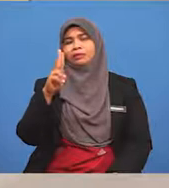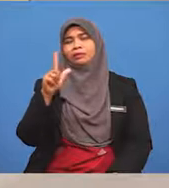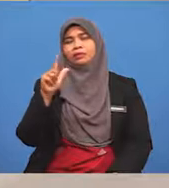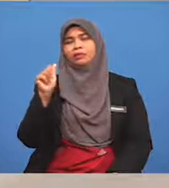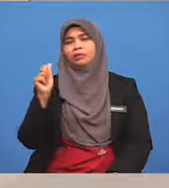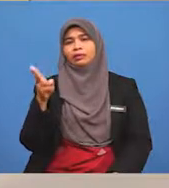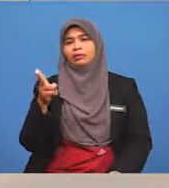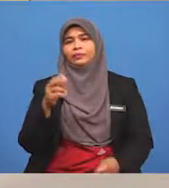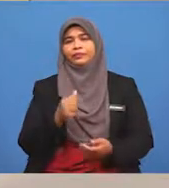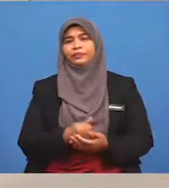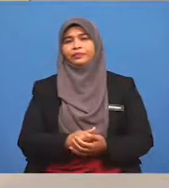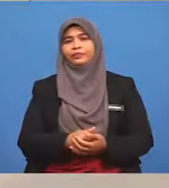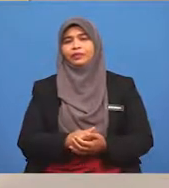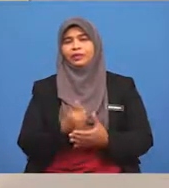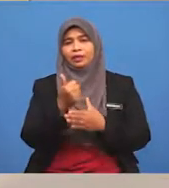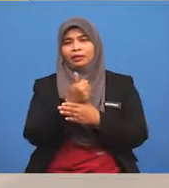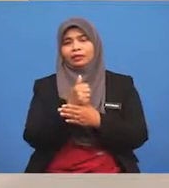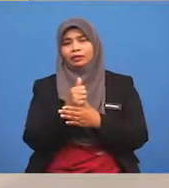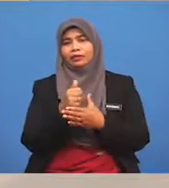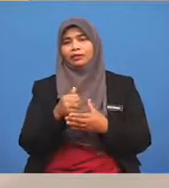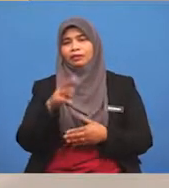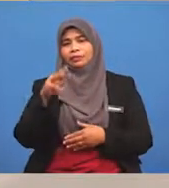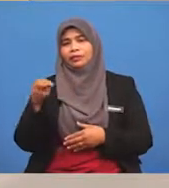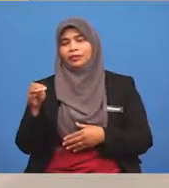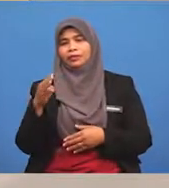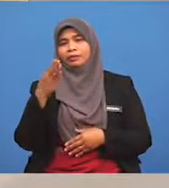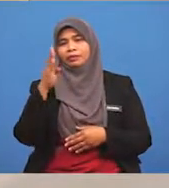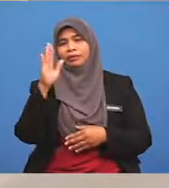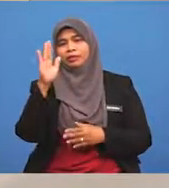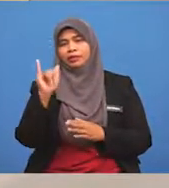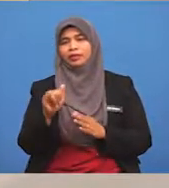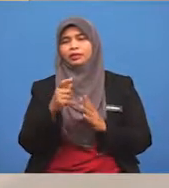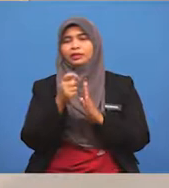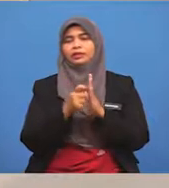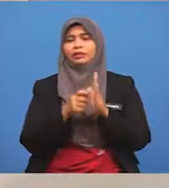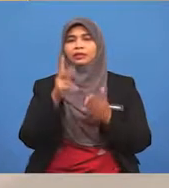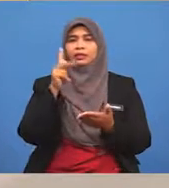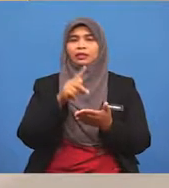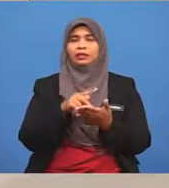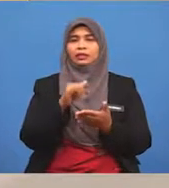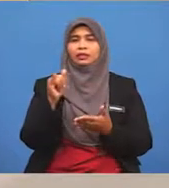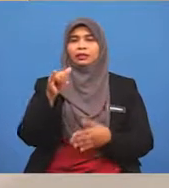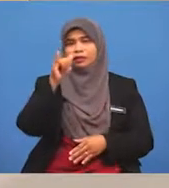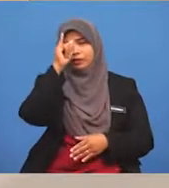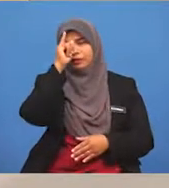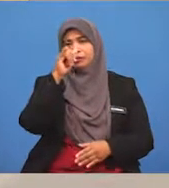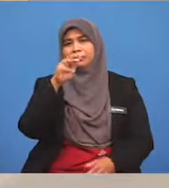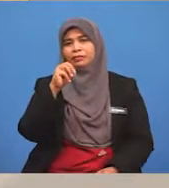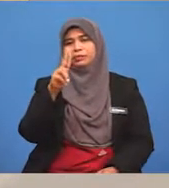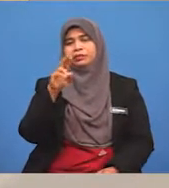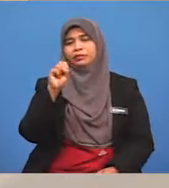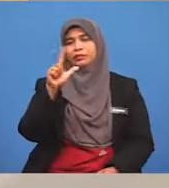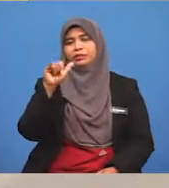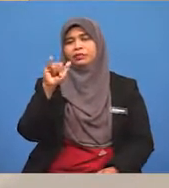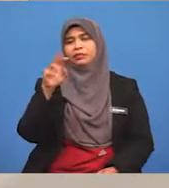Hanbal. Antara anak murid beliau yang terkenal ialah Imam Muslim dan Imam